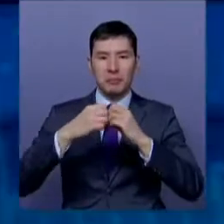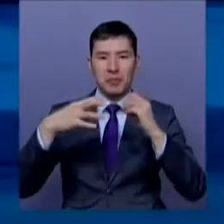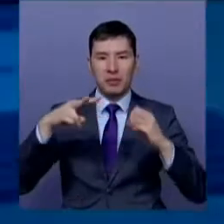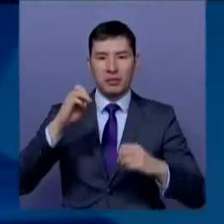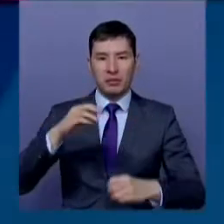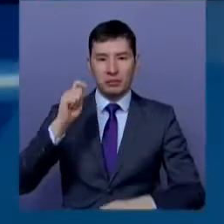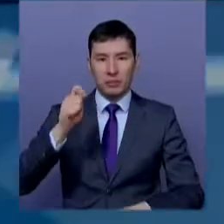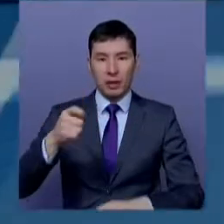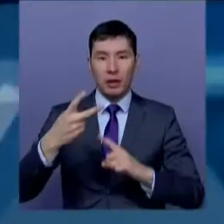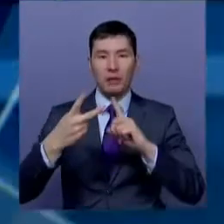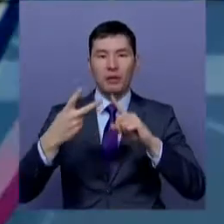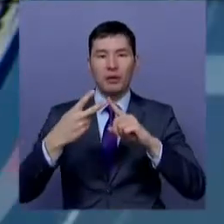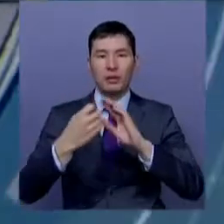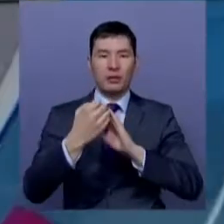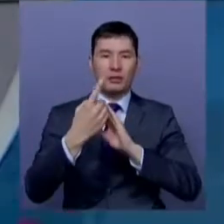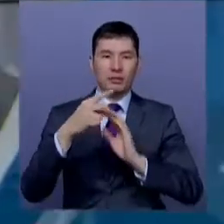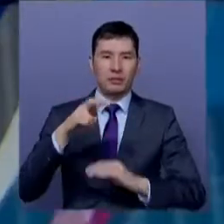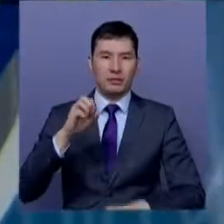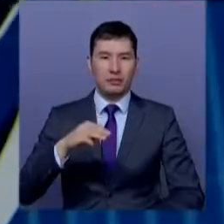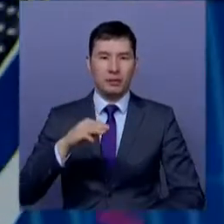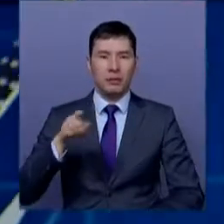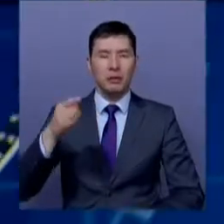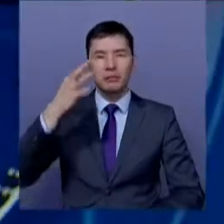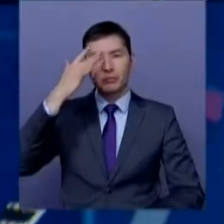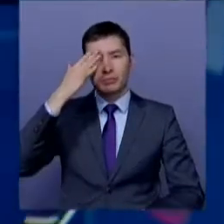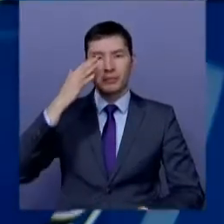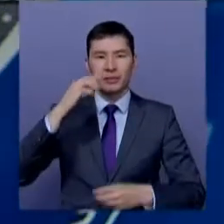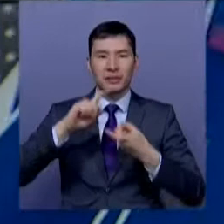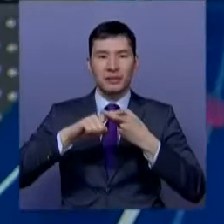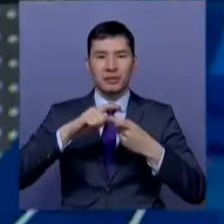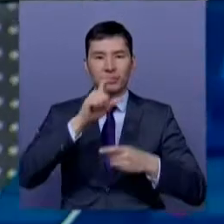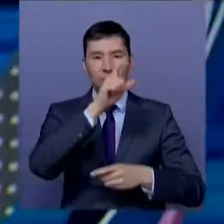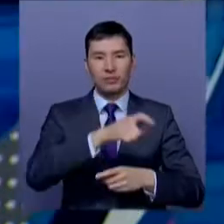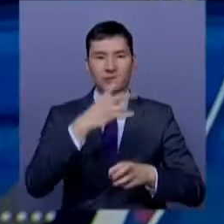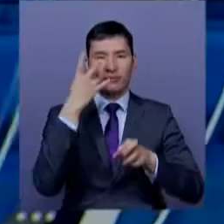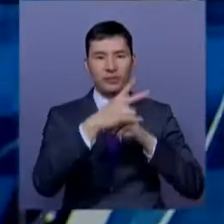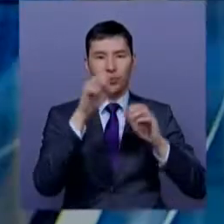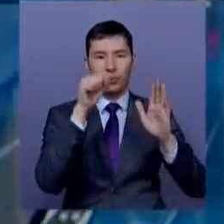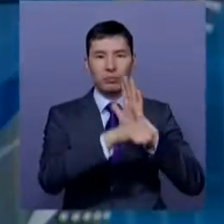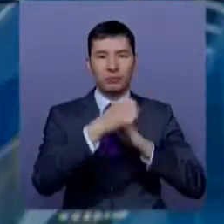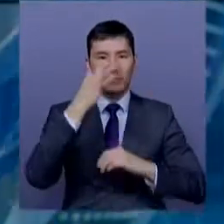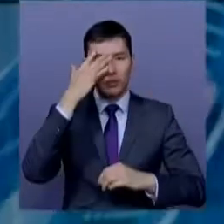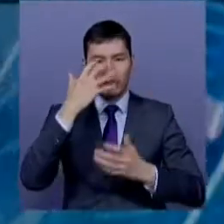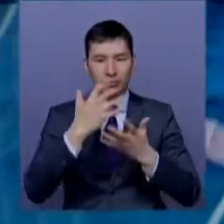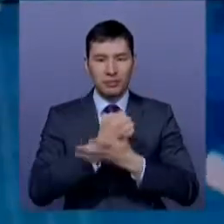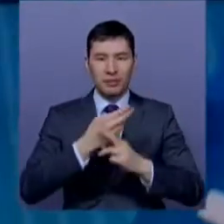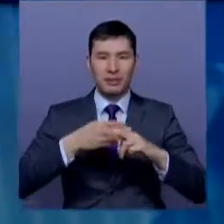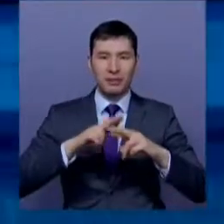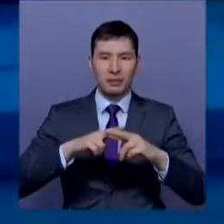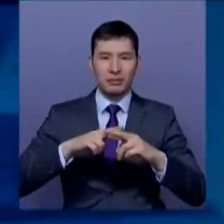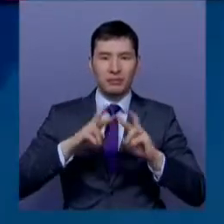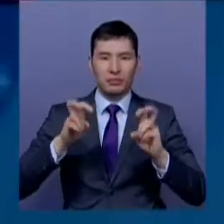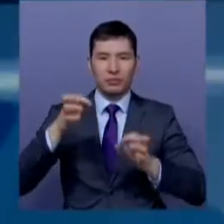сотталды. Туған ағайындыларға кісі өлтіруге талпынған деген айып тағылып отыр. Алайда олардың туыстары сот үкімі тым қатал деген